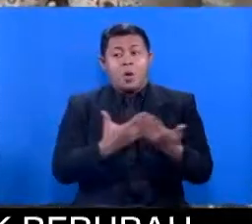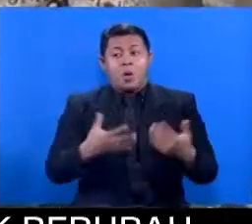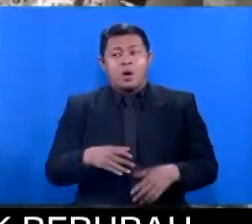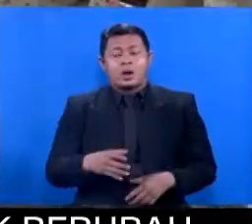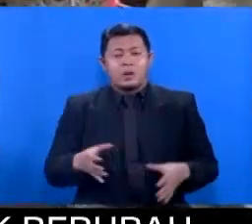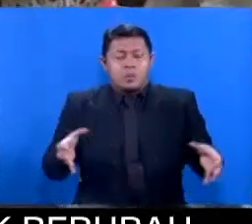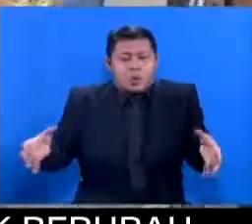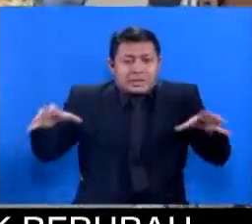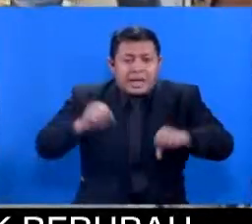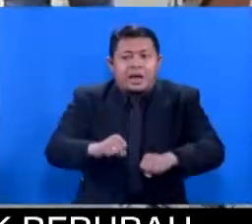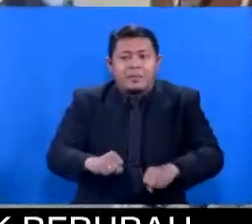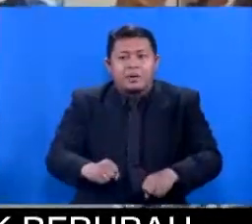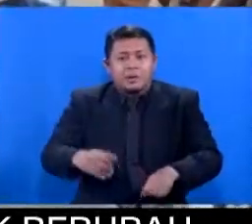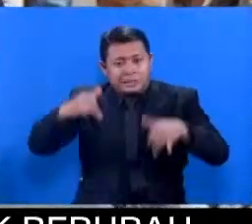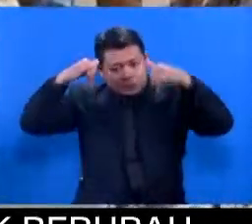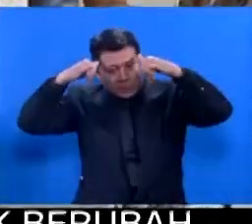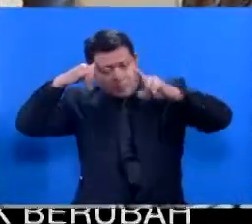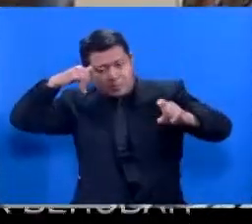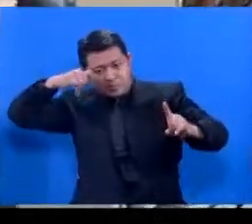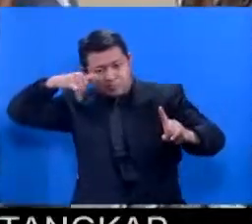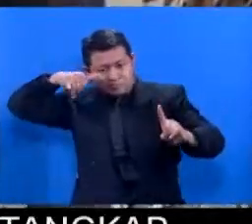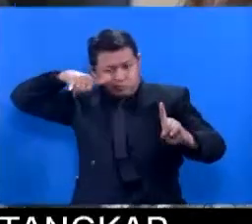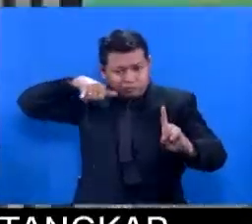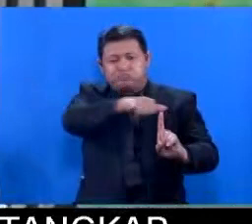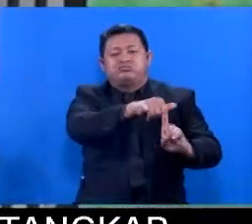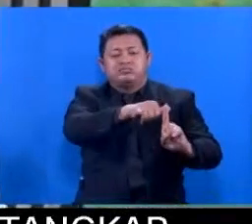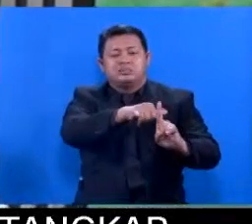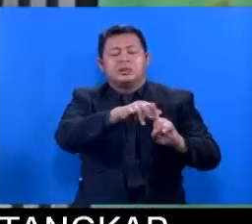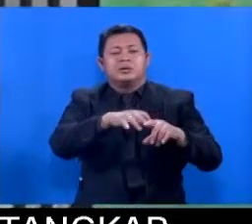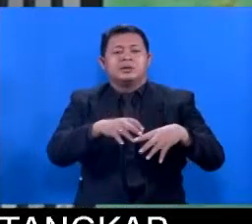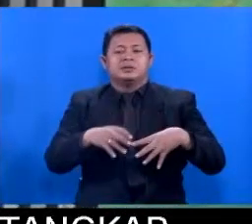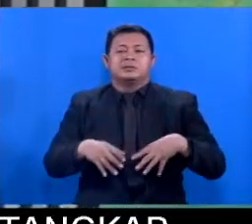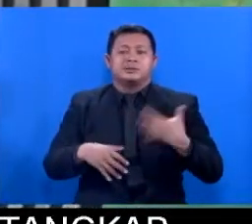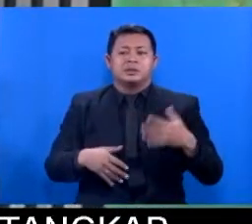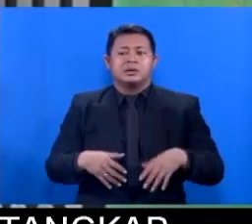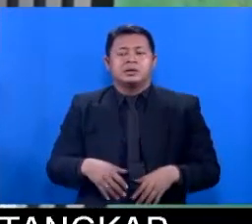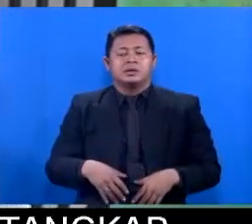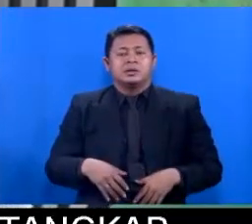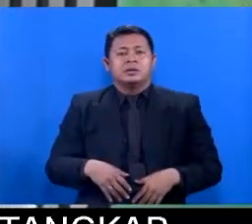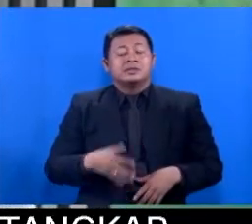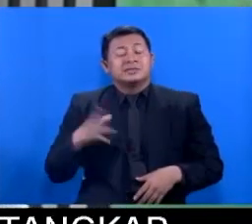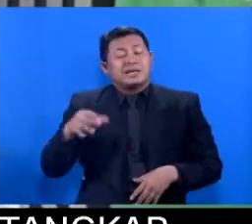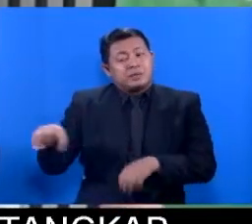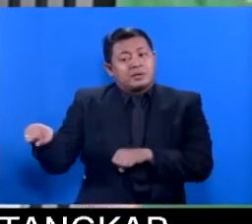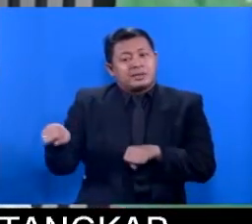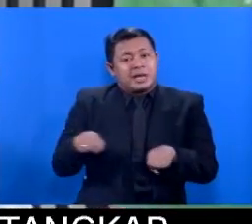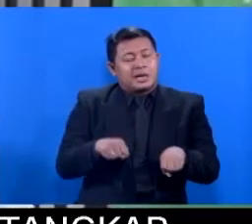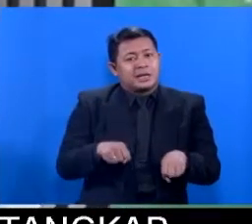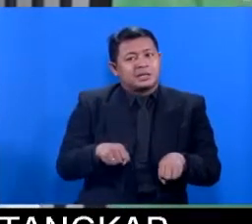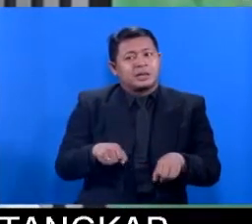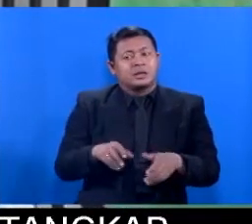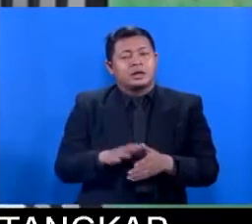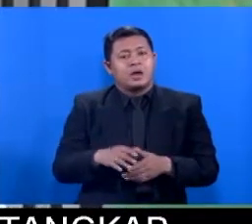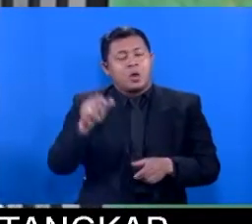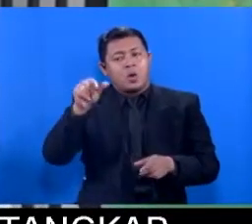coba menangkap sapi diserang hingga terluka. Nah, talinya masalah ditarik, terus sama orang dari belakang di